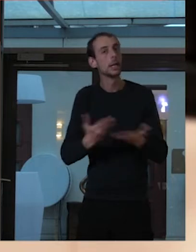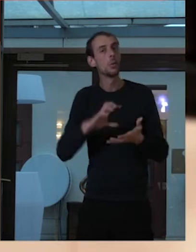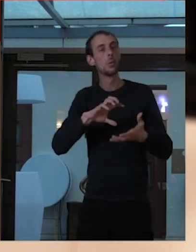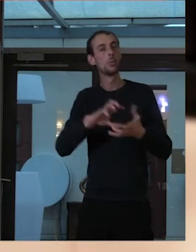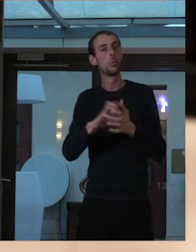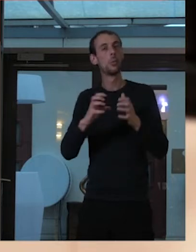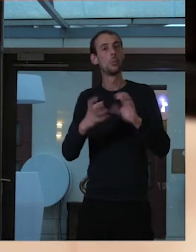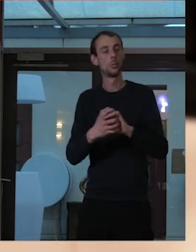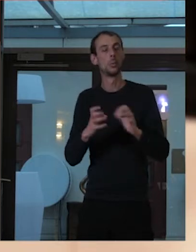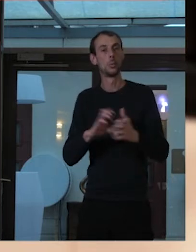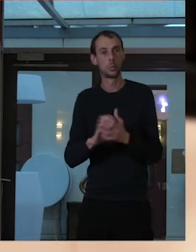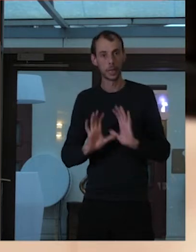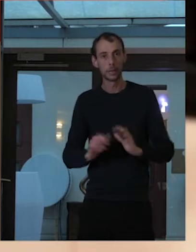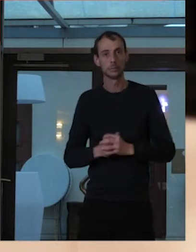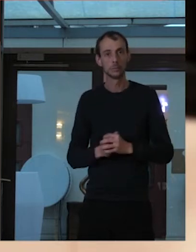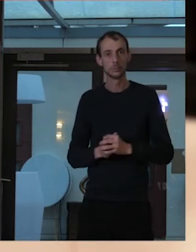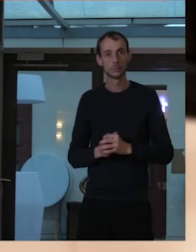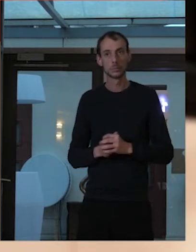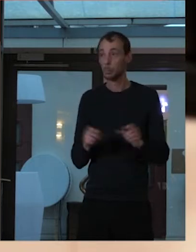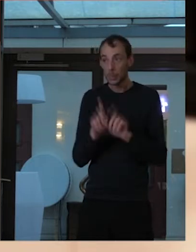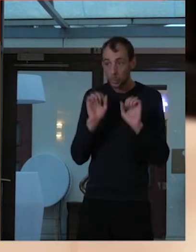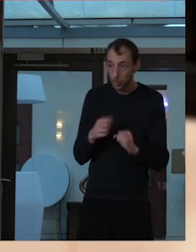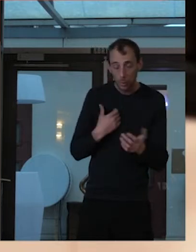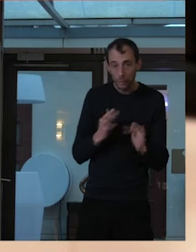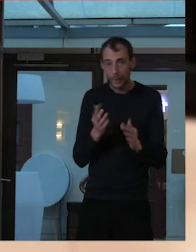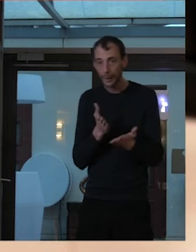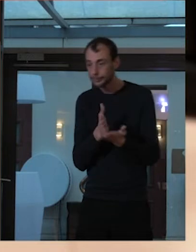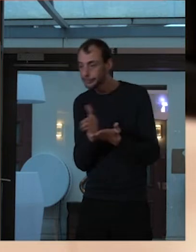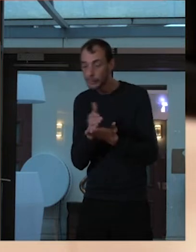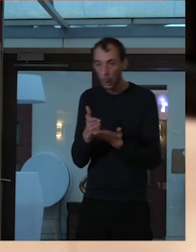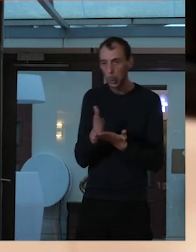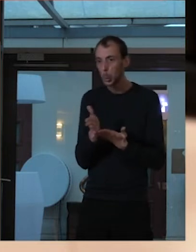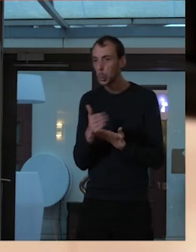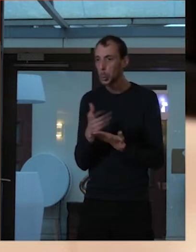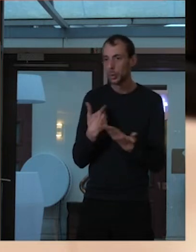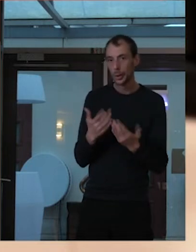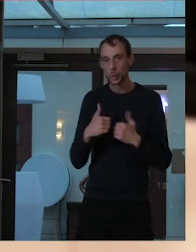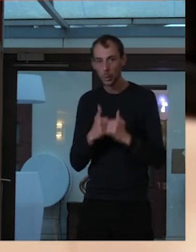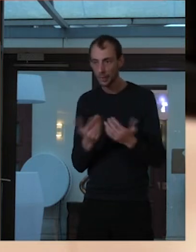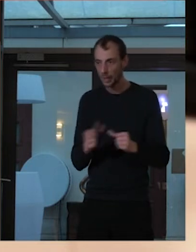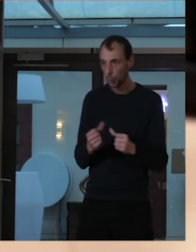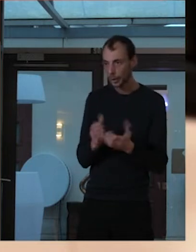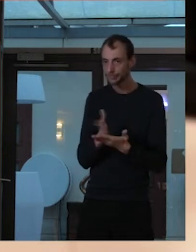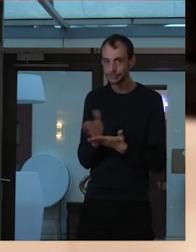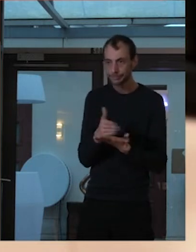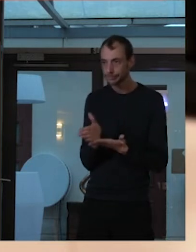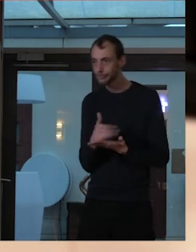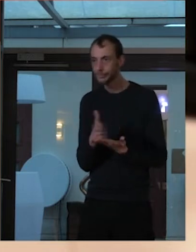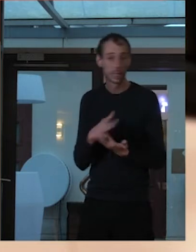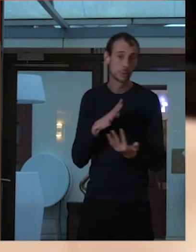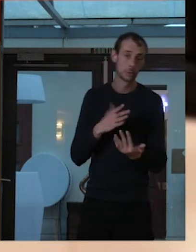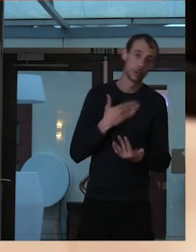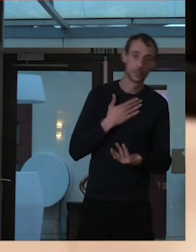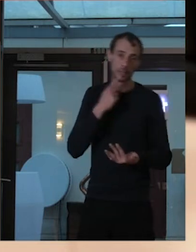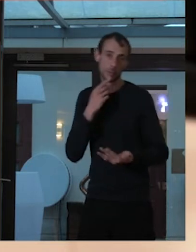c'est des orientations, des choix sportifs aussi qu'on fait et qui ont aussi leurs limites. Donc, parce